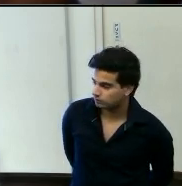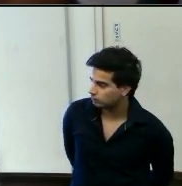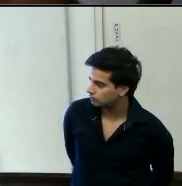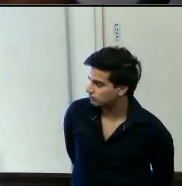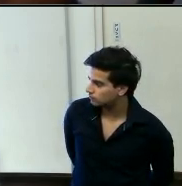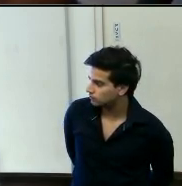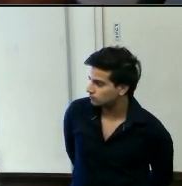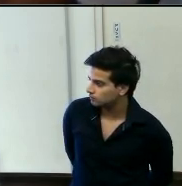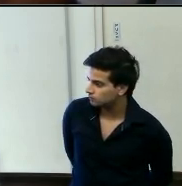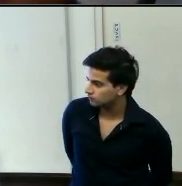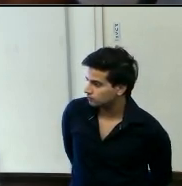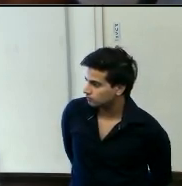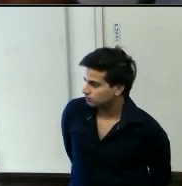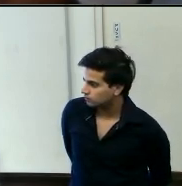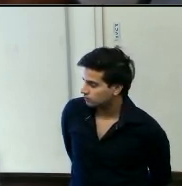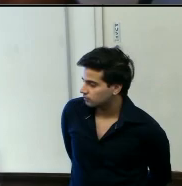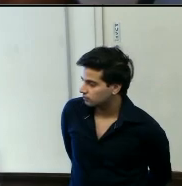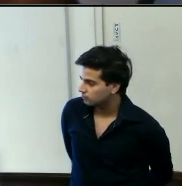ವ್ಯಾಕ್ಯೂಮಲ್ಲಿ ಆಗಿಲ್ಲ ಅನ್ನೋ ಅರ್ಥದಲ್ಲಿ.